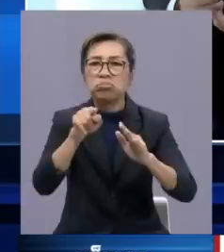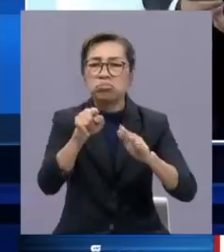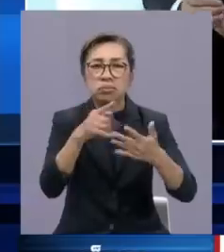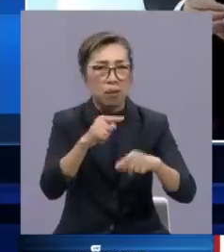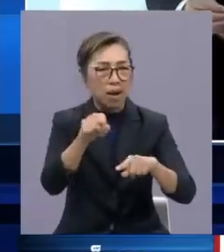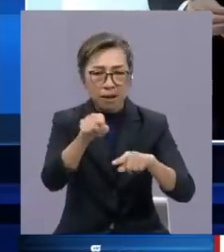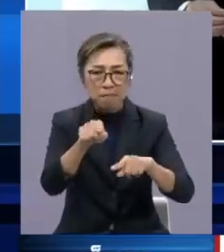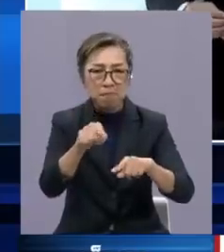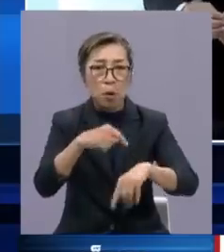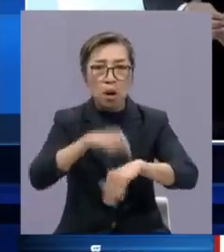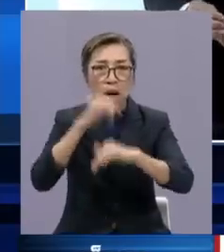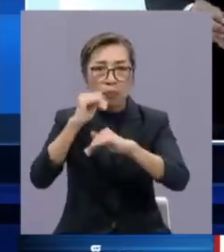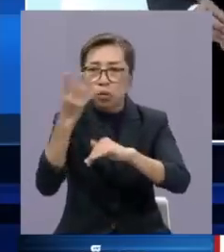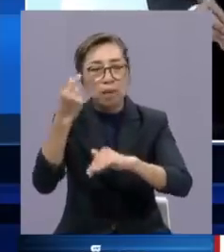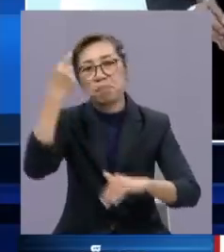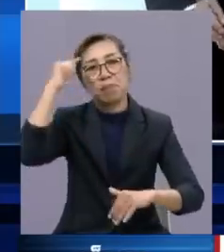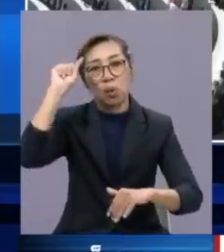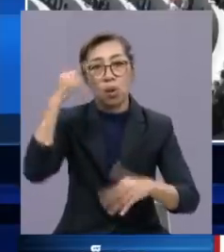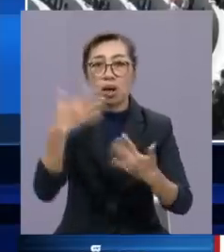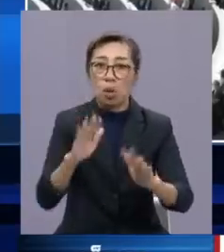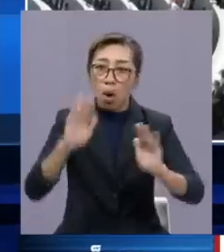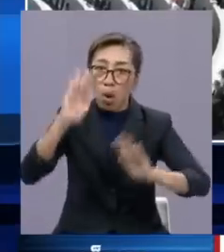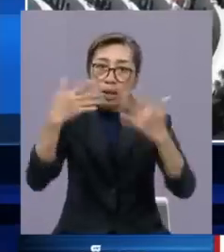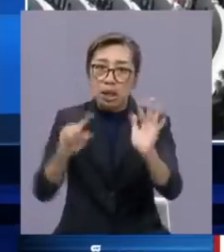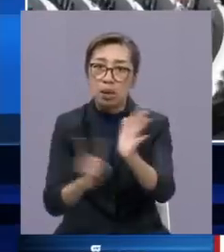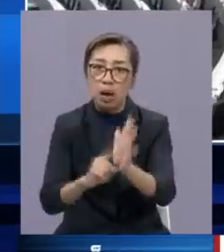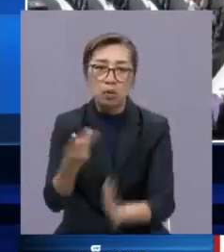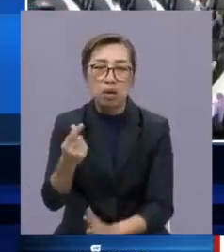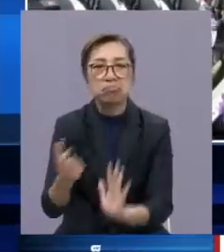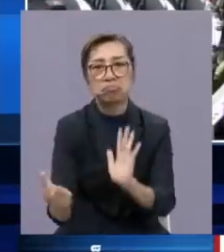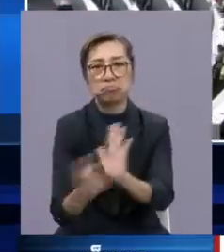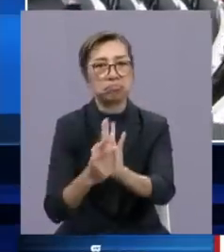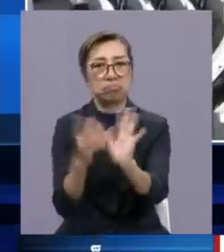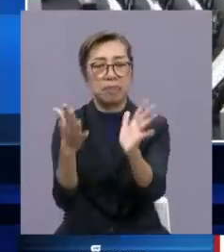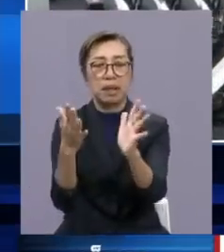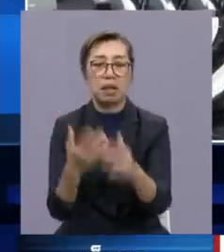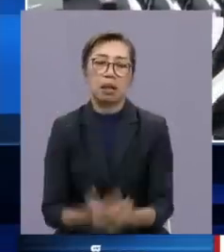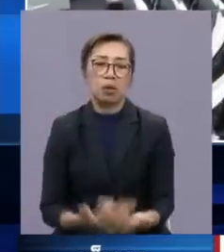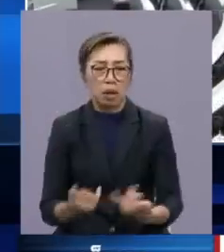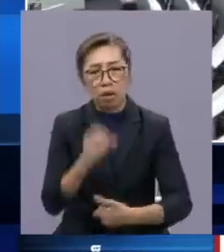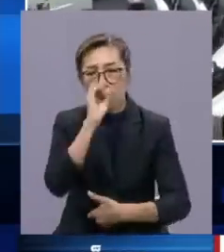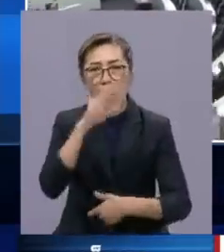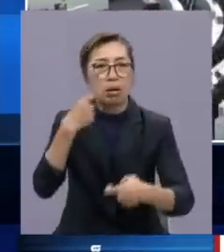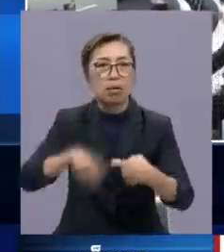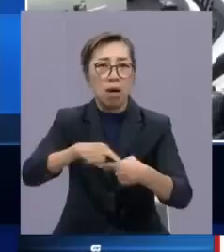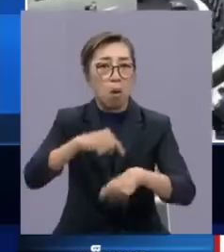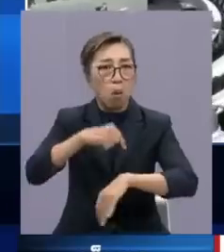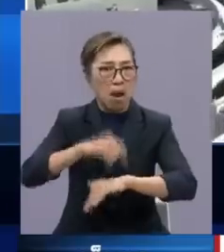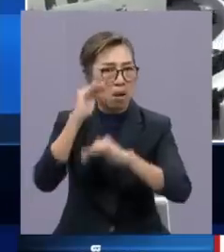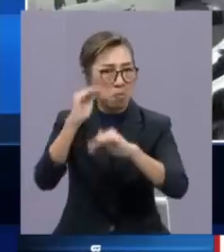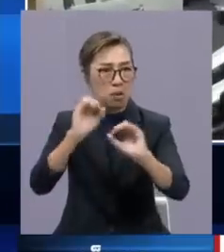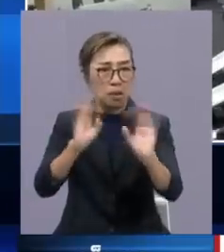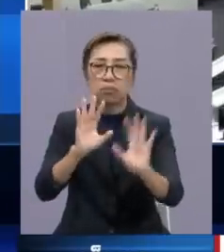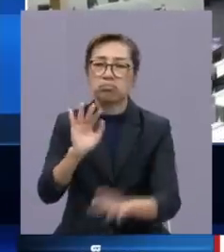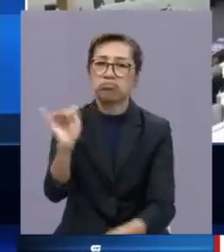และไม่ได้ระบุด้วยว่าต้องทำให้เสร็จภายในกี่ครั้งนะครับเพราะฉะนั้นคุณวิษณุบอกว่าก็เลยตอบไม่ได้ครับว่ากรอบเวลาที่ชัดเจนในเรื่องนี้เ